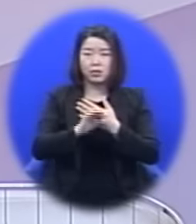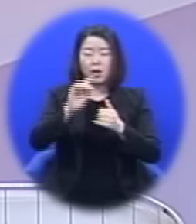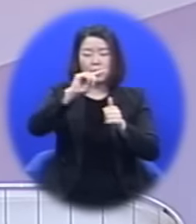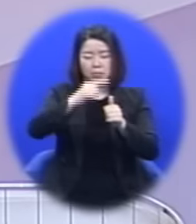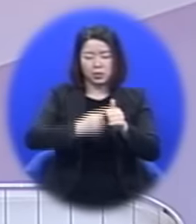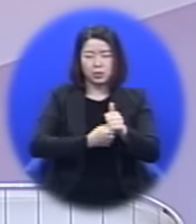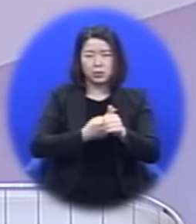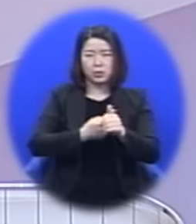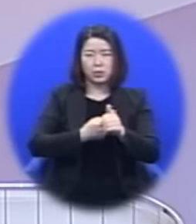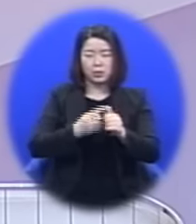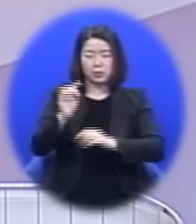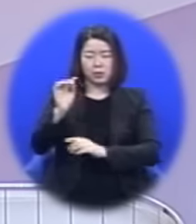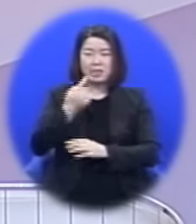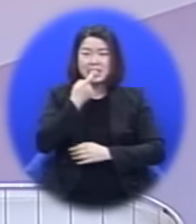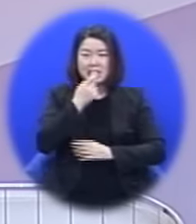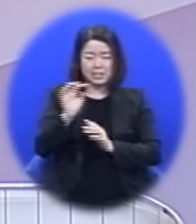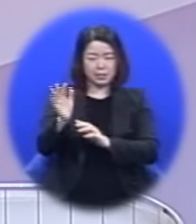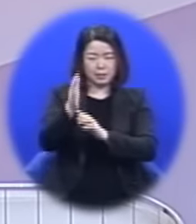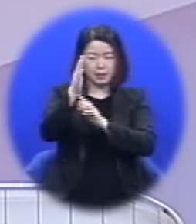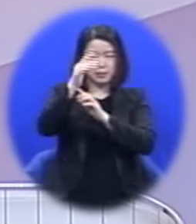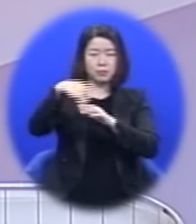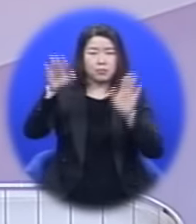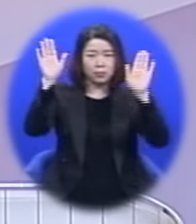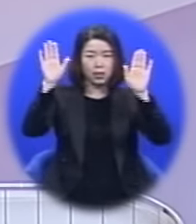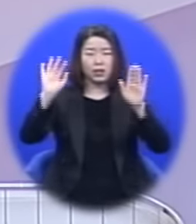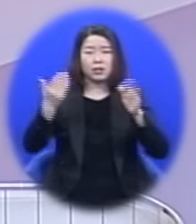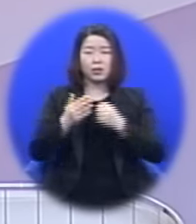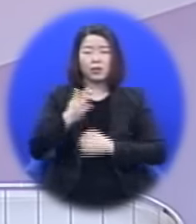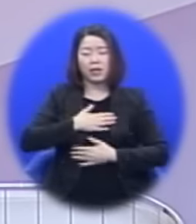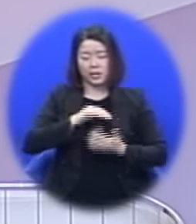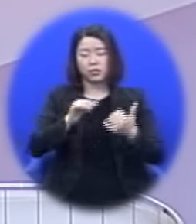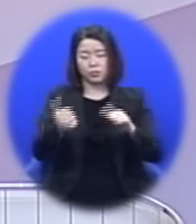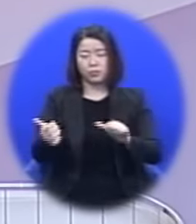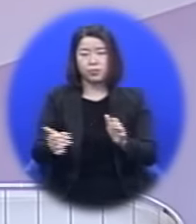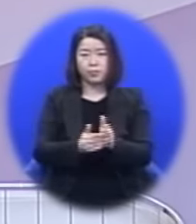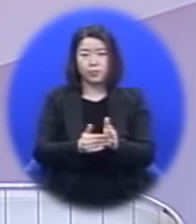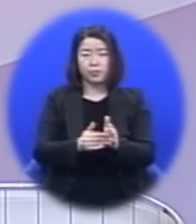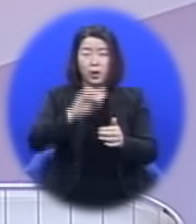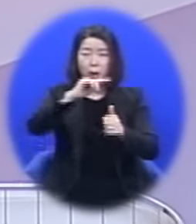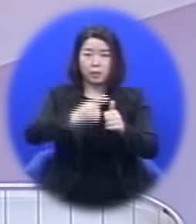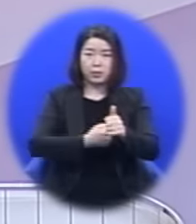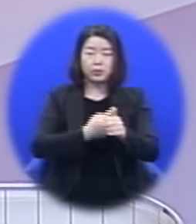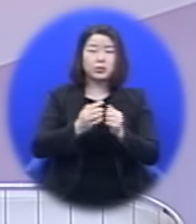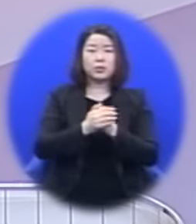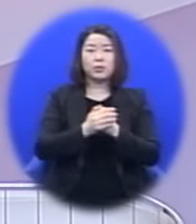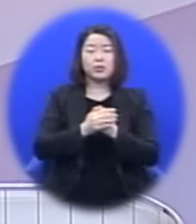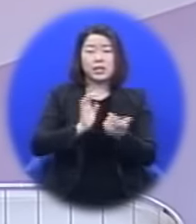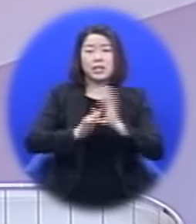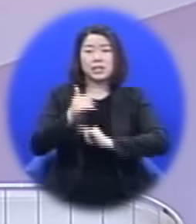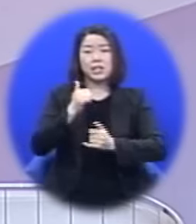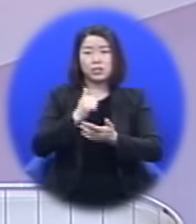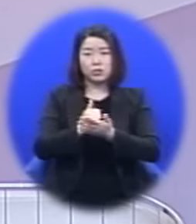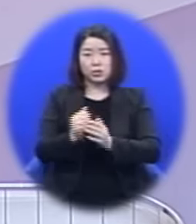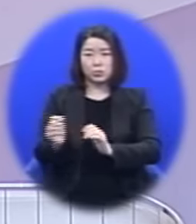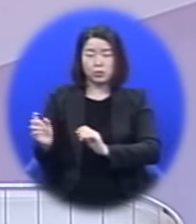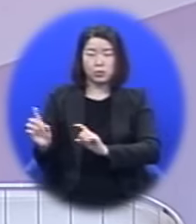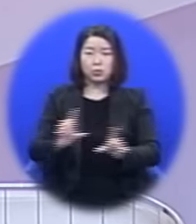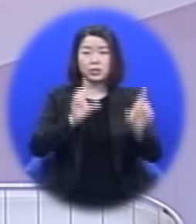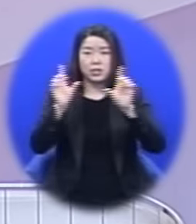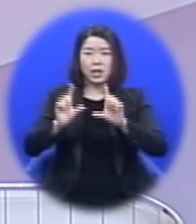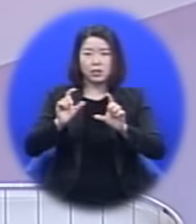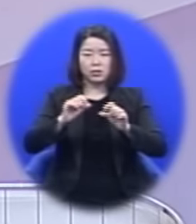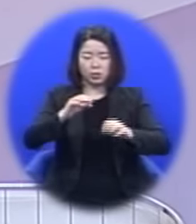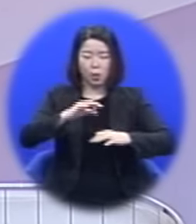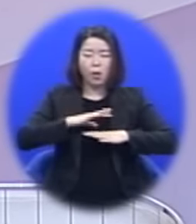항복합니다. 나는 죽었습니다. 그리고 비로소 예수님으로 사는 놀라운 문이 열리는